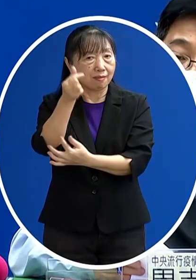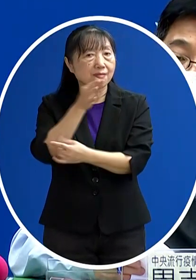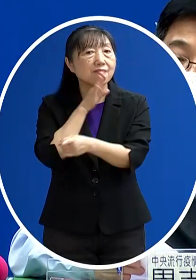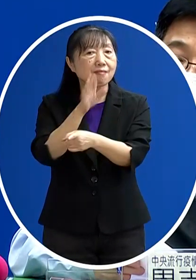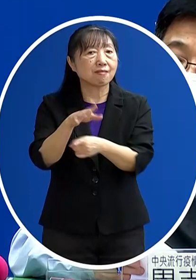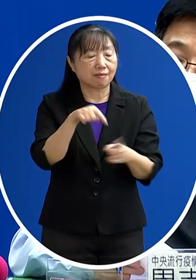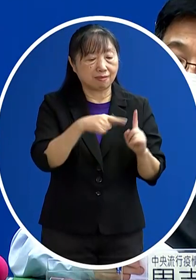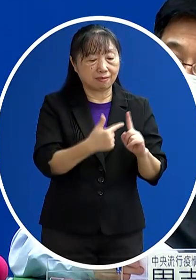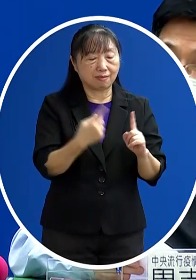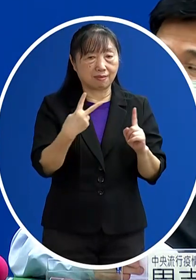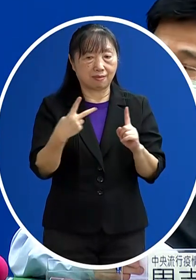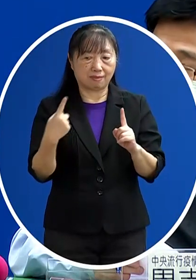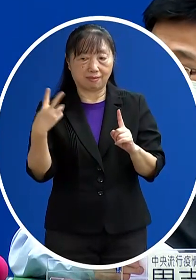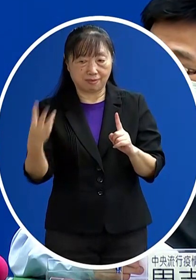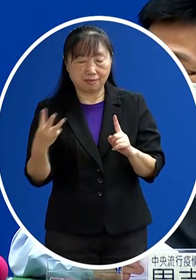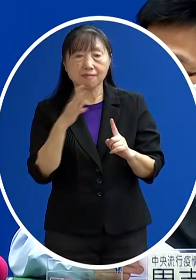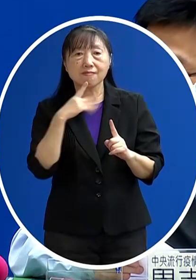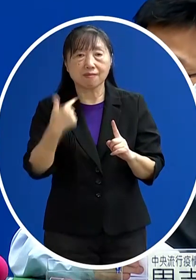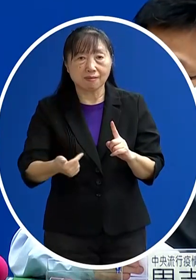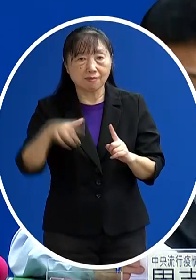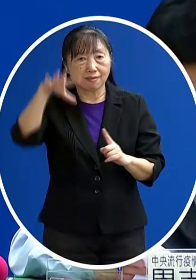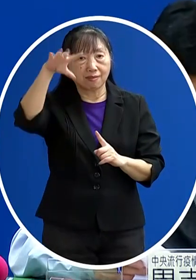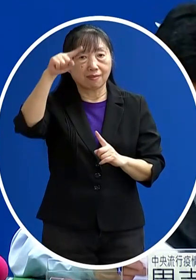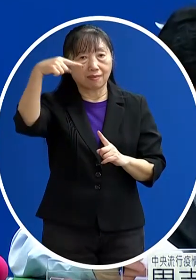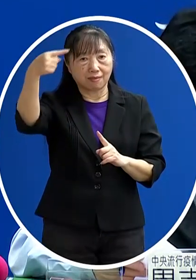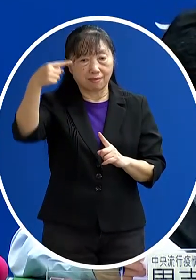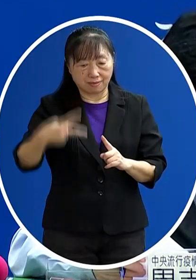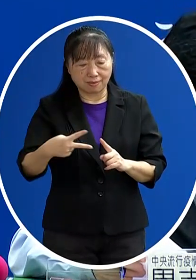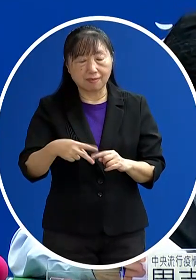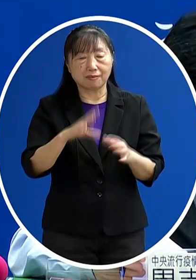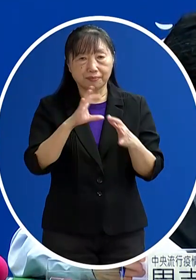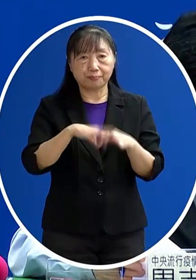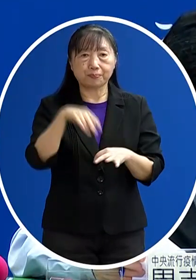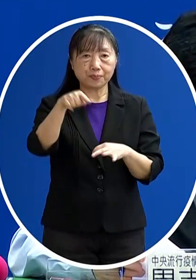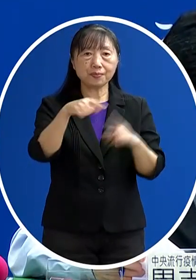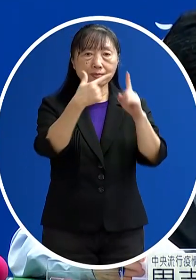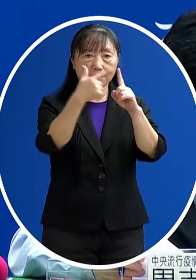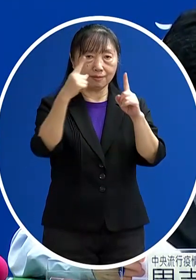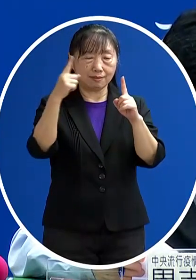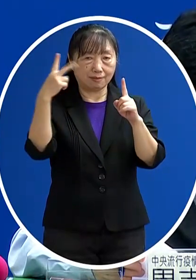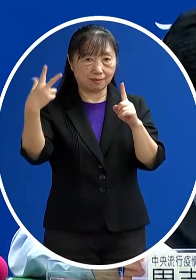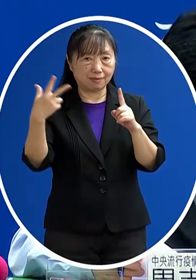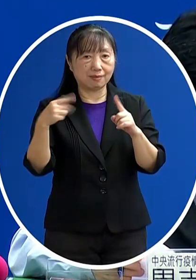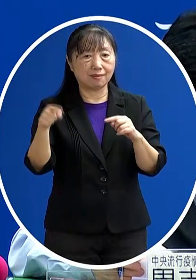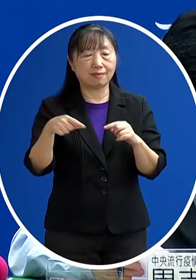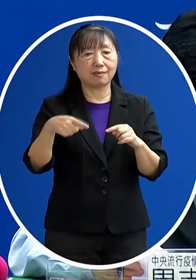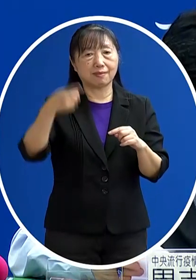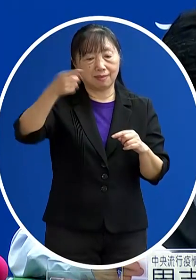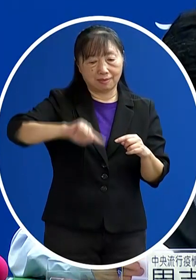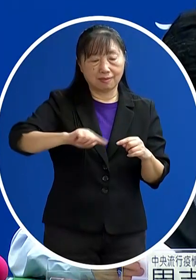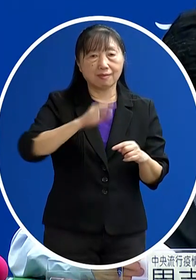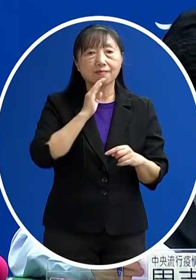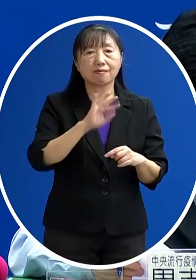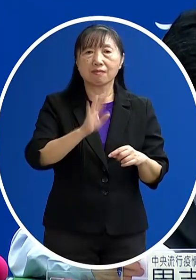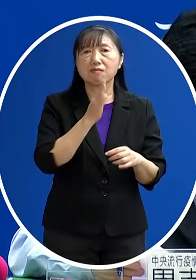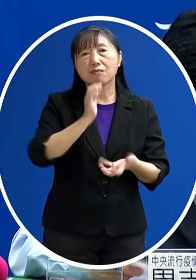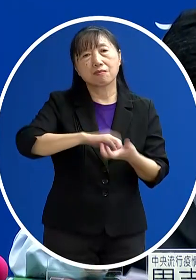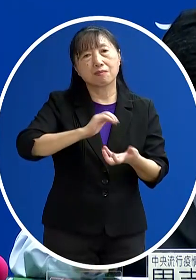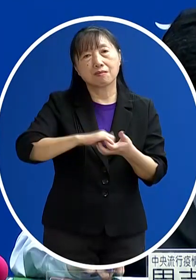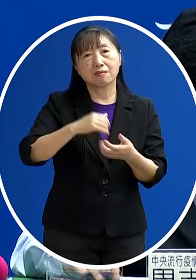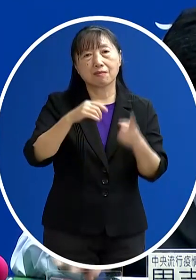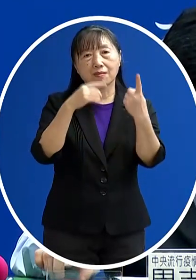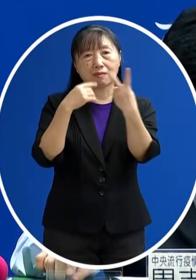16213是後確診 後發病 所以時序上一定是16176早於16213但是兩個也可能